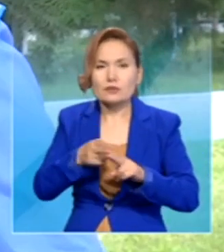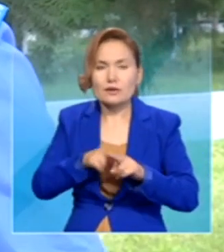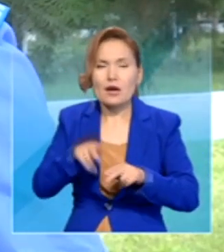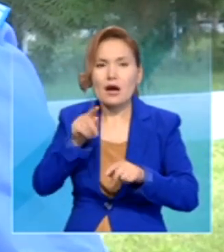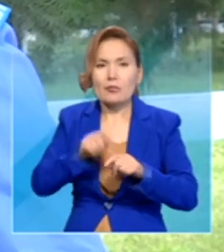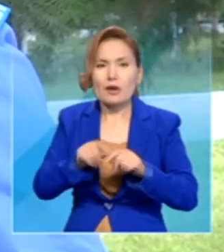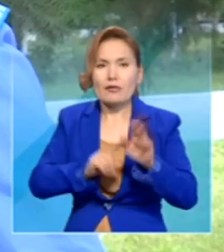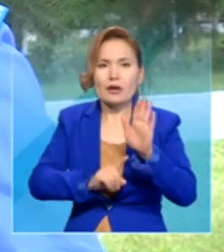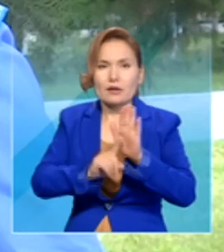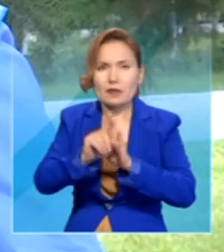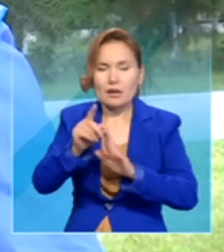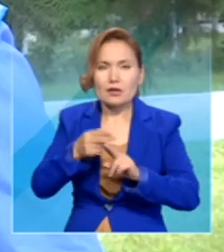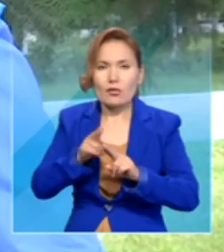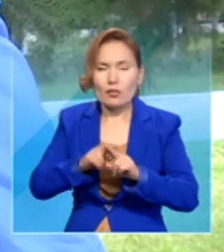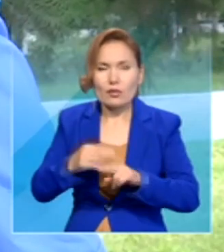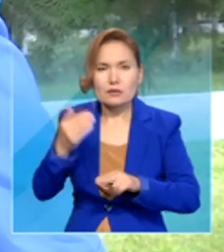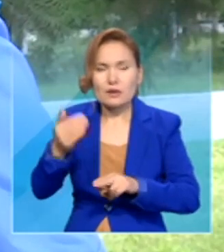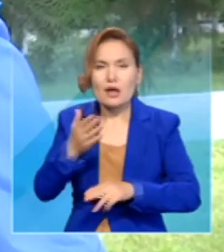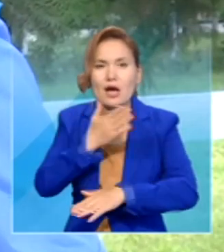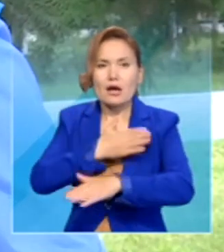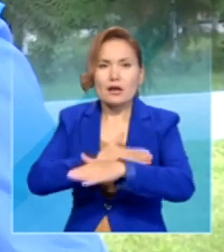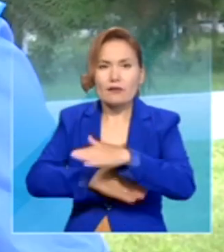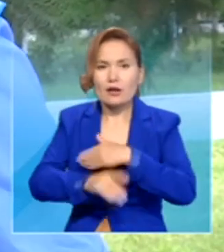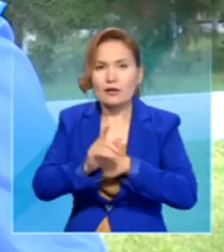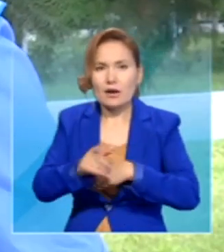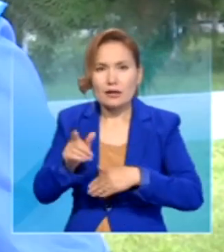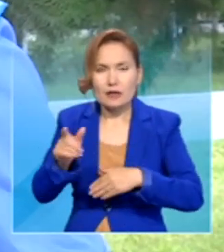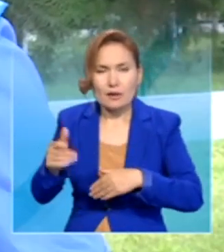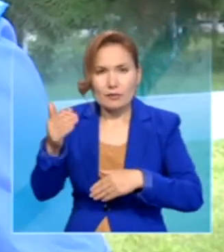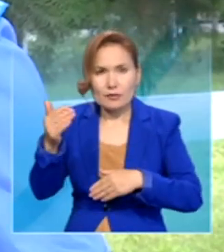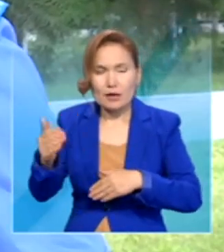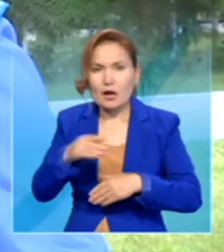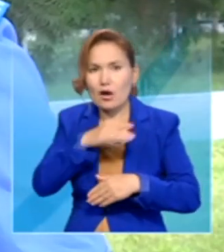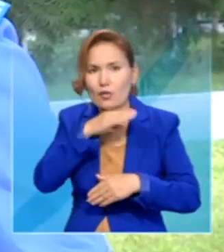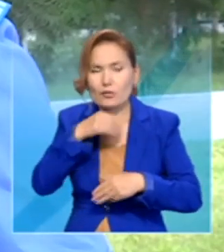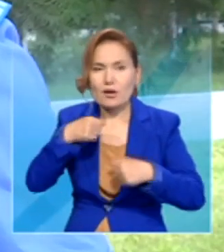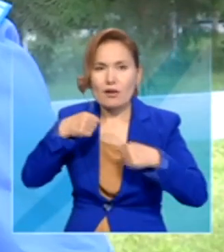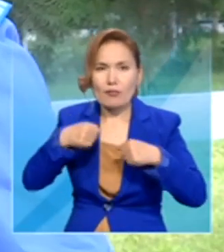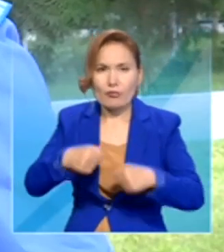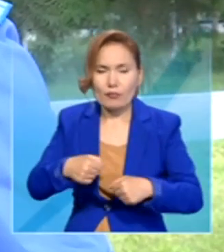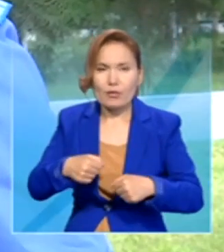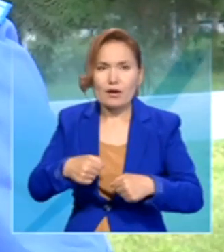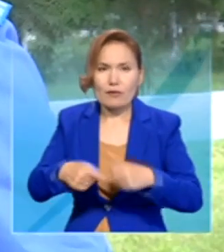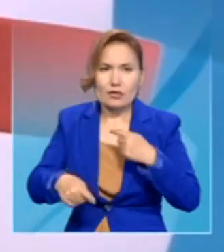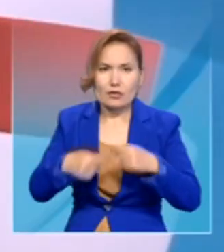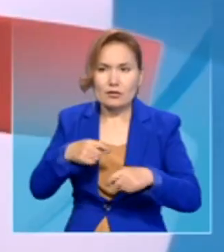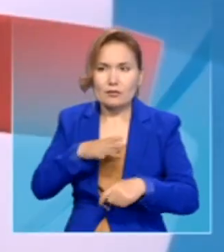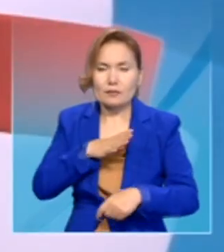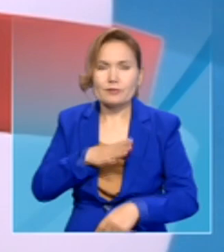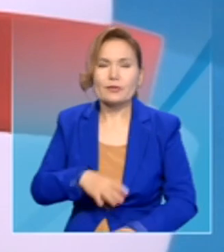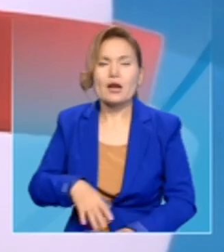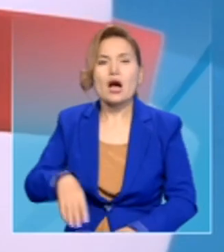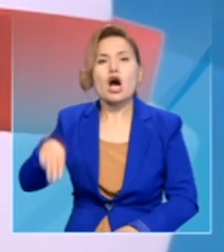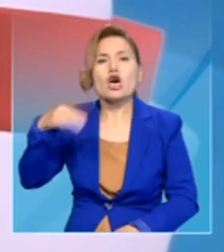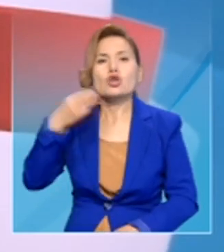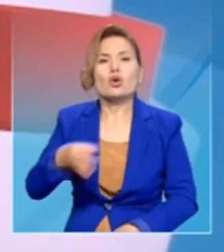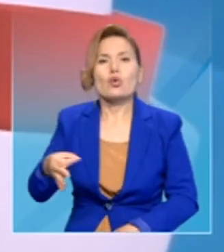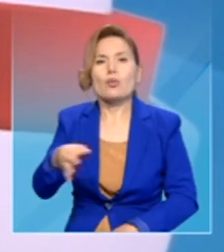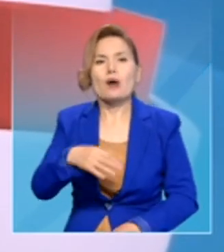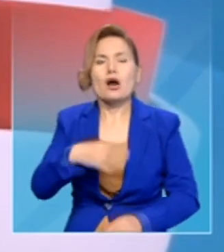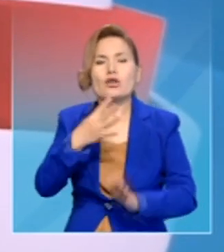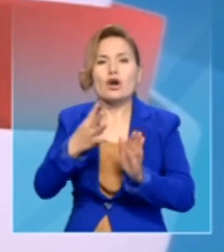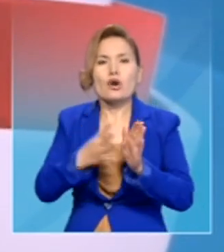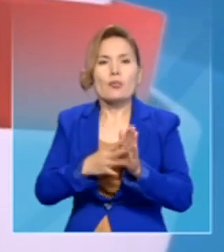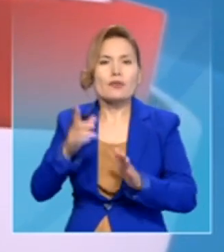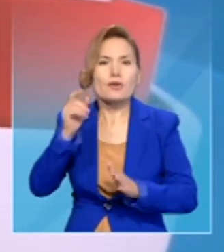барысында нәтижесімен біршама лауазым тұлғалар тәртіп жауапкершілікке тартылатын болады. Түркістан облысында